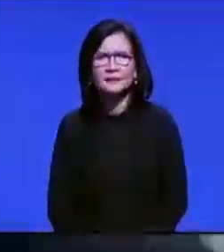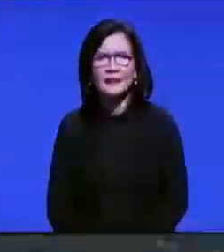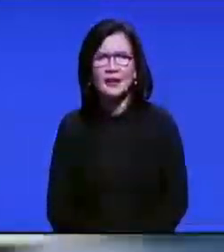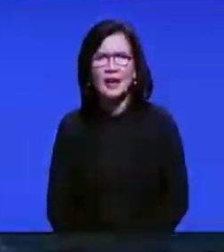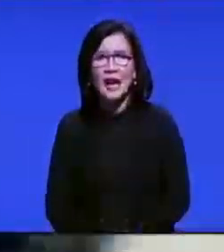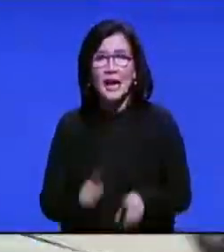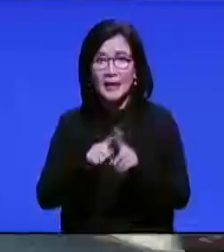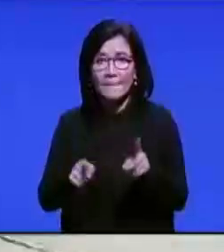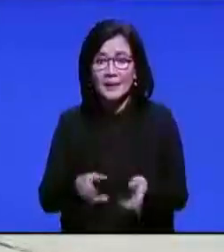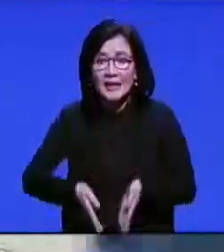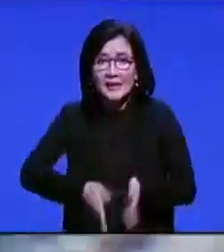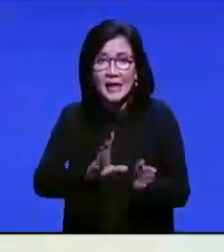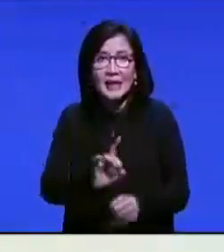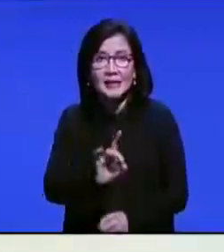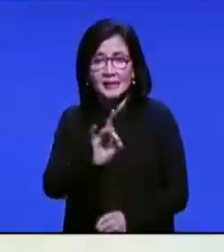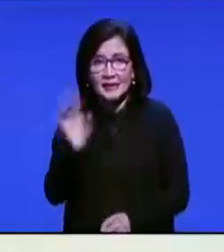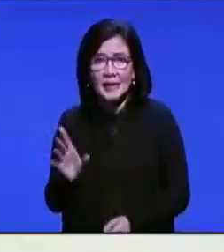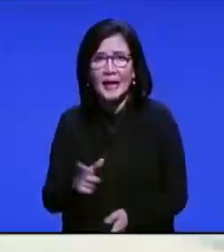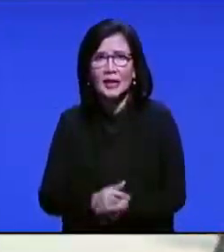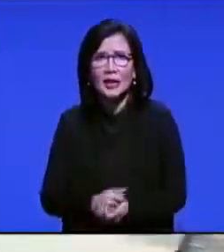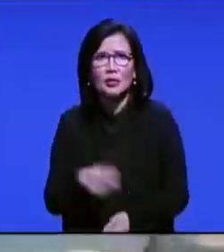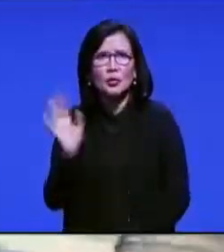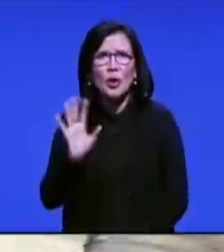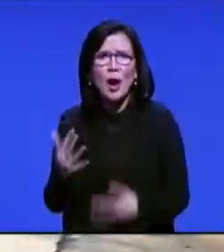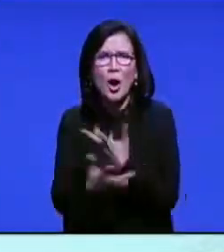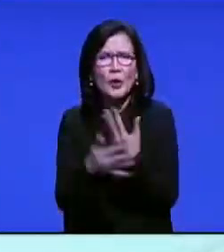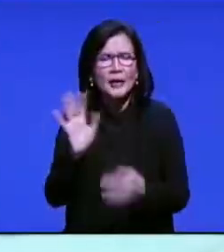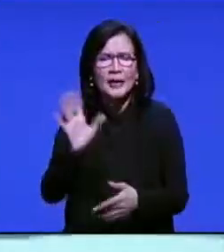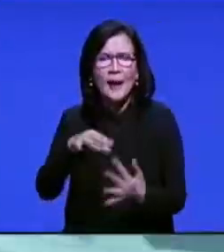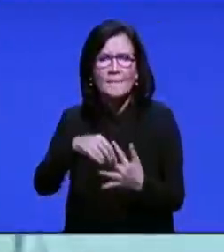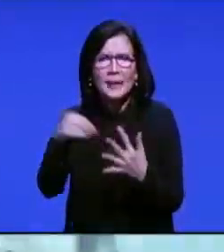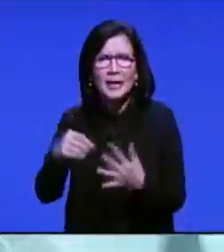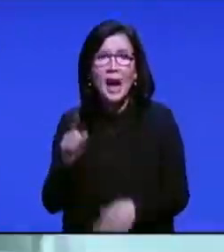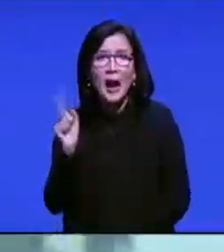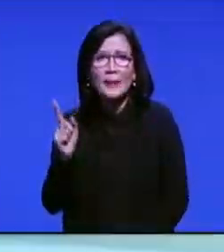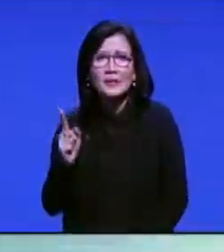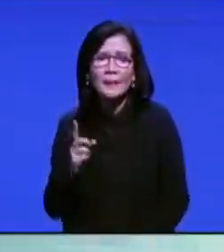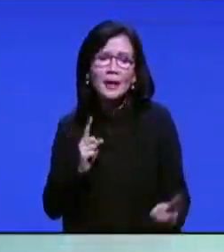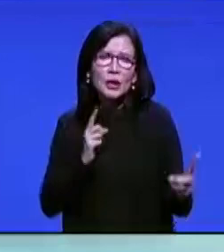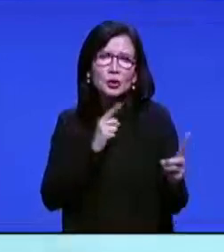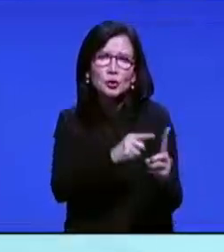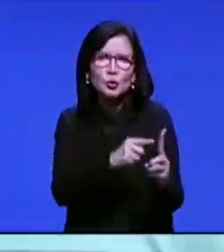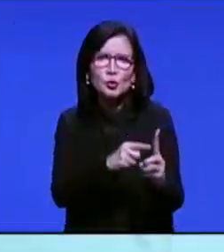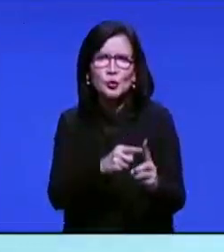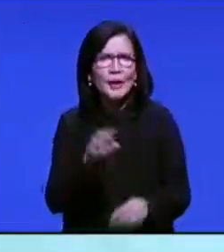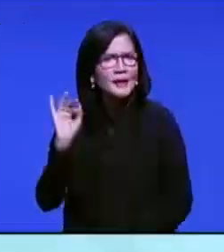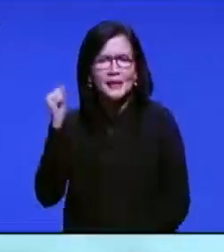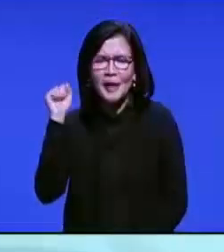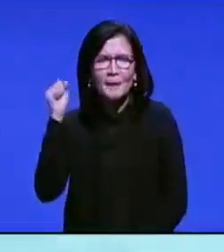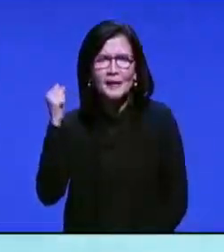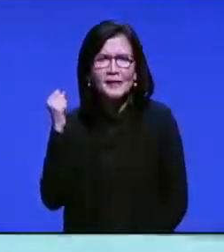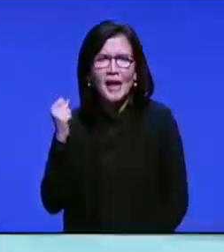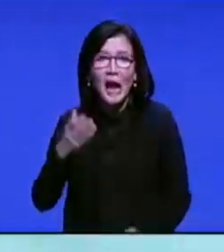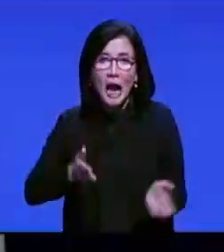Sayangnya, jalur alternatif via Tanah Baru tak banyak menjadi pilihan karena tidak semua lokasi tujuan pengendara dapat terjangkau jalur